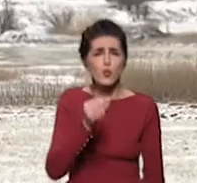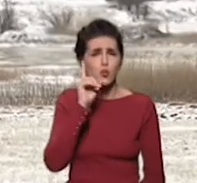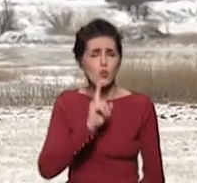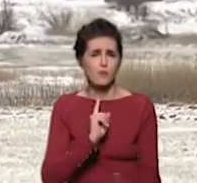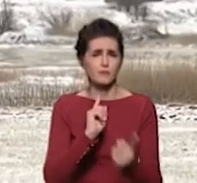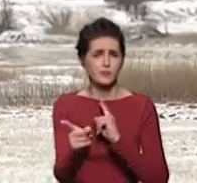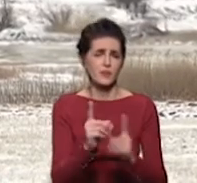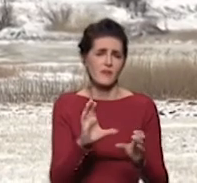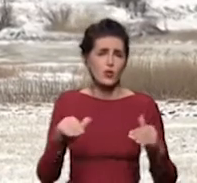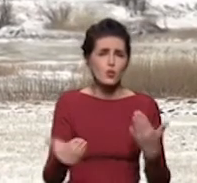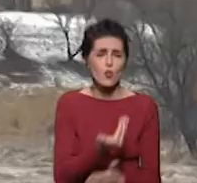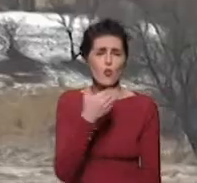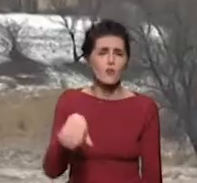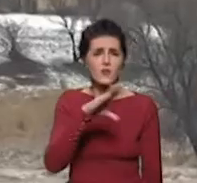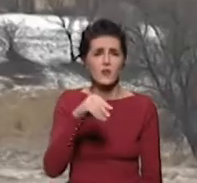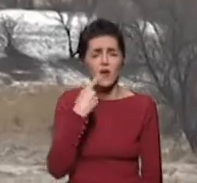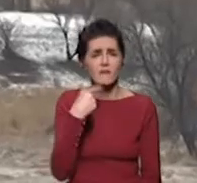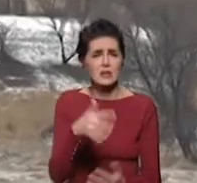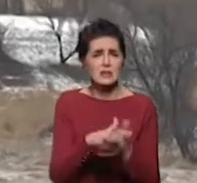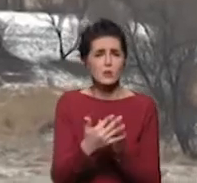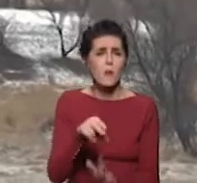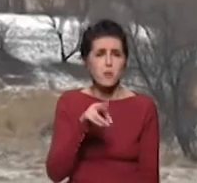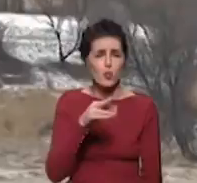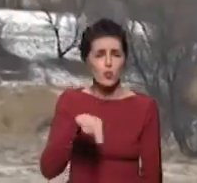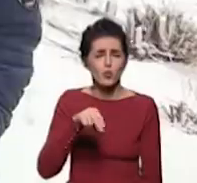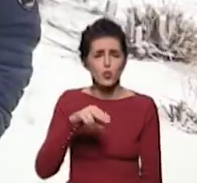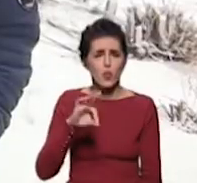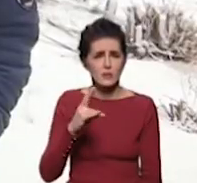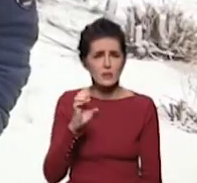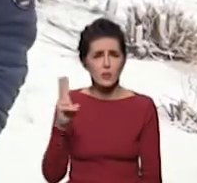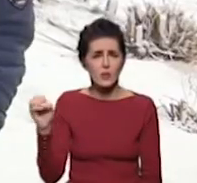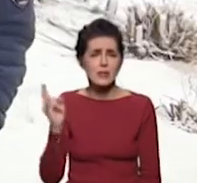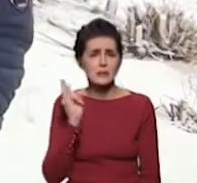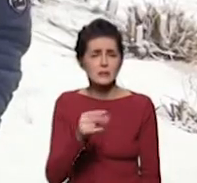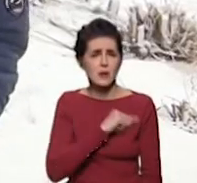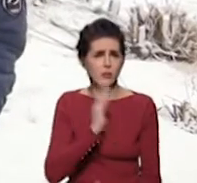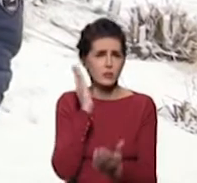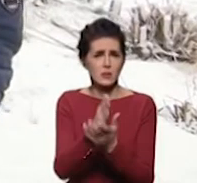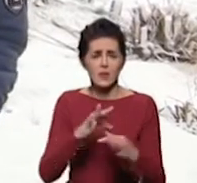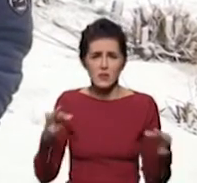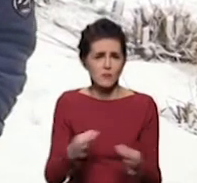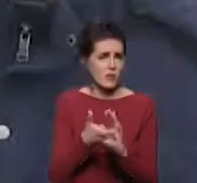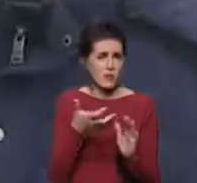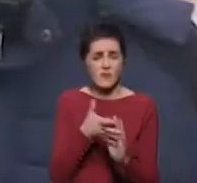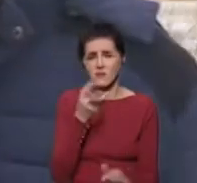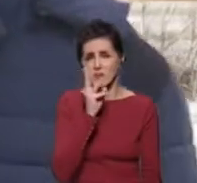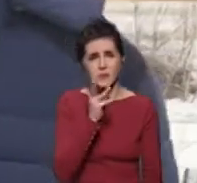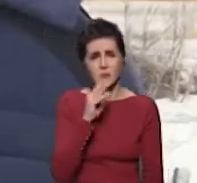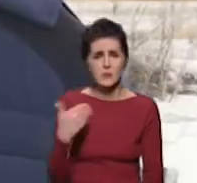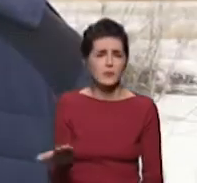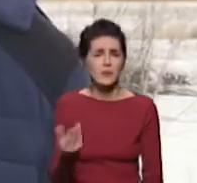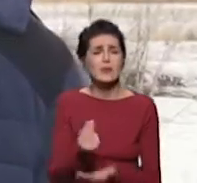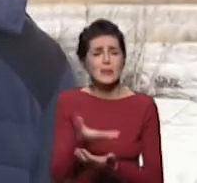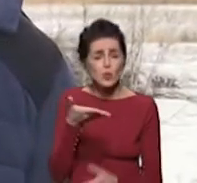сполучення відновили, погоджуються у Подільському, бо їздити на роботу на таксі не вистачить жодної зарплати. Хоч би навіть дорожче,